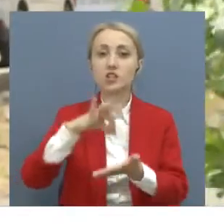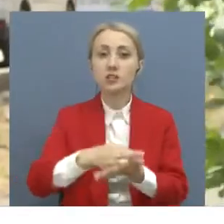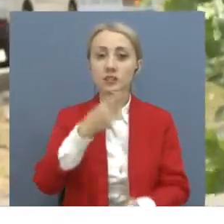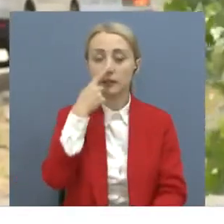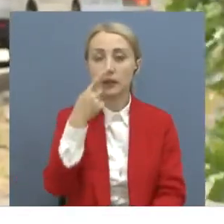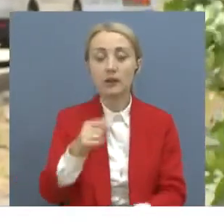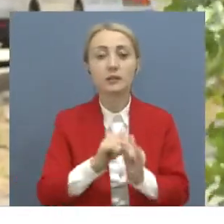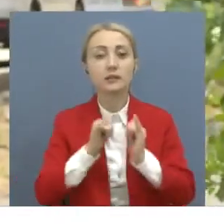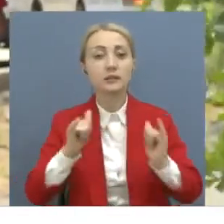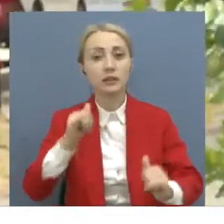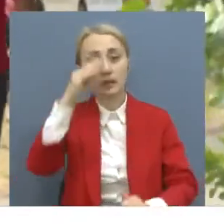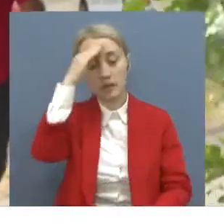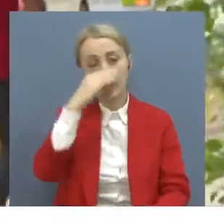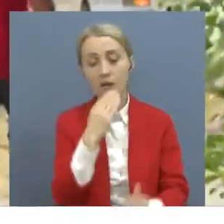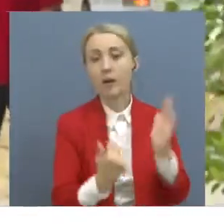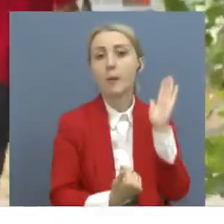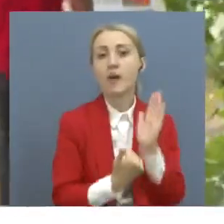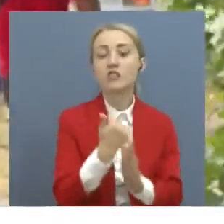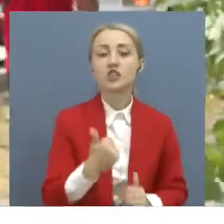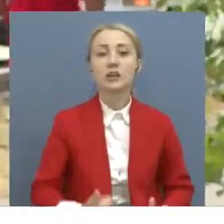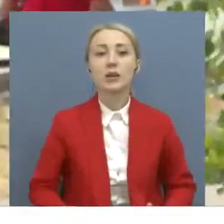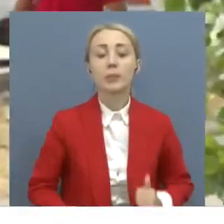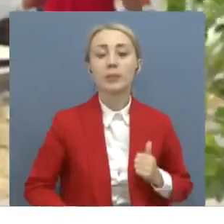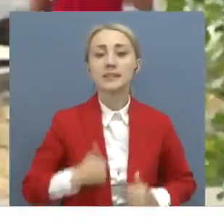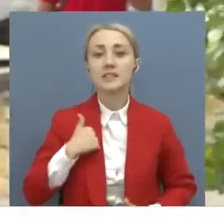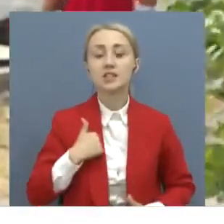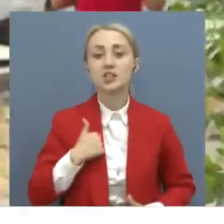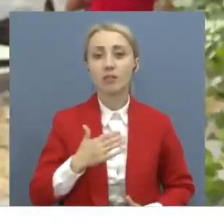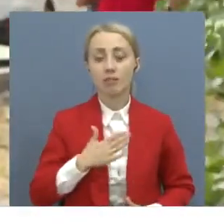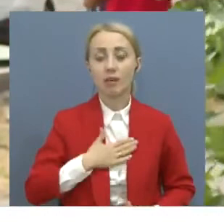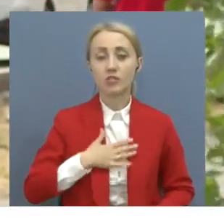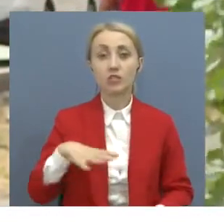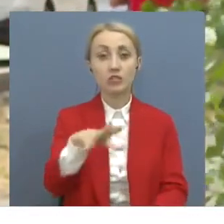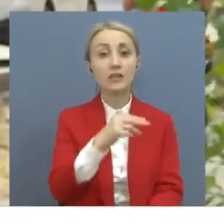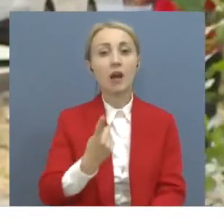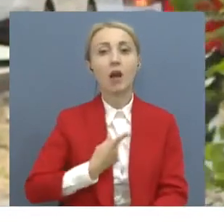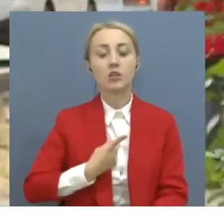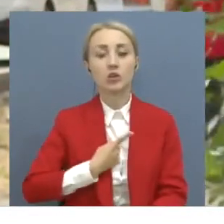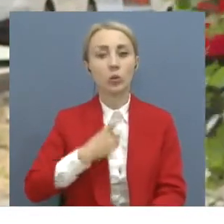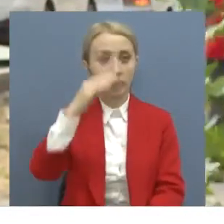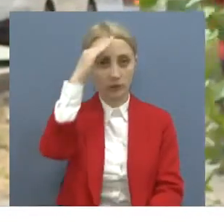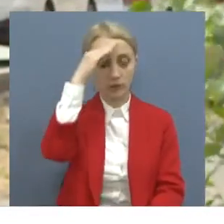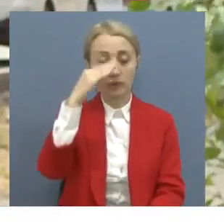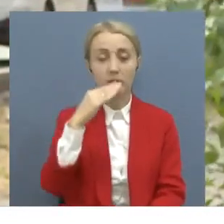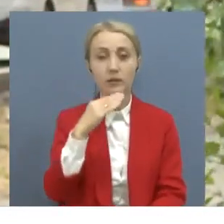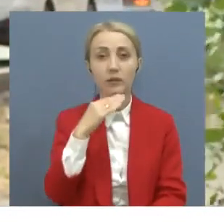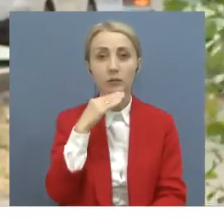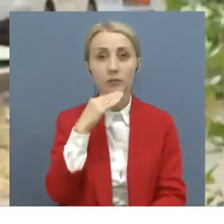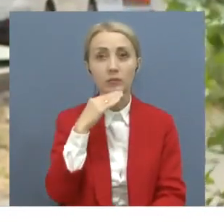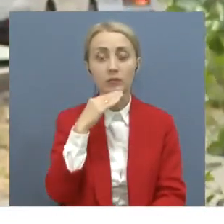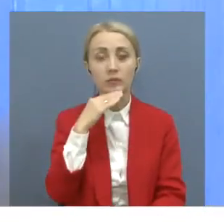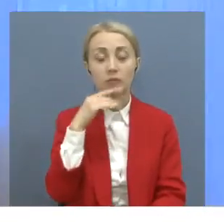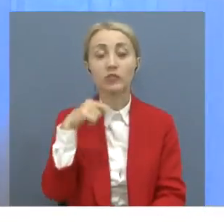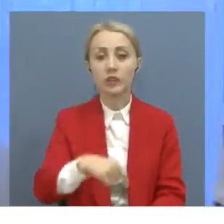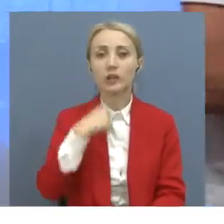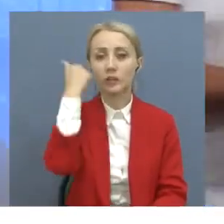сол әкелер институтын жоғарылату, сол себептен бізде жоспар бойынша сондай іс-шара өткізіп